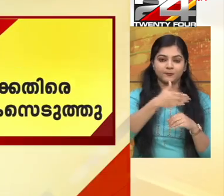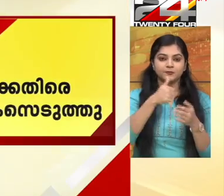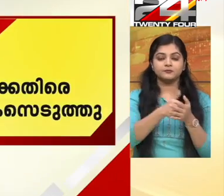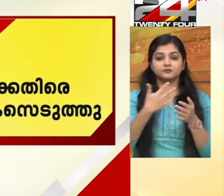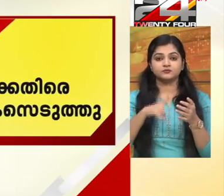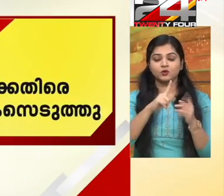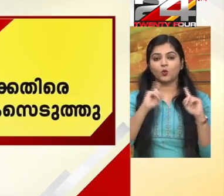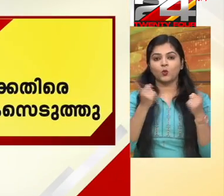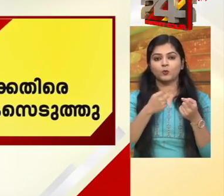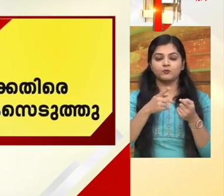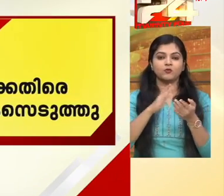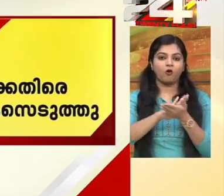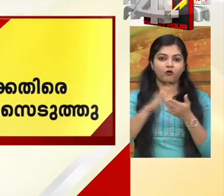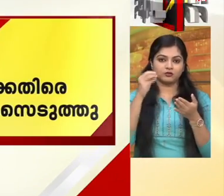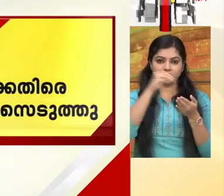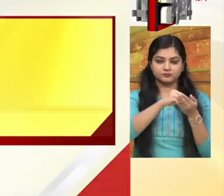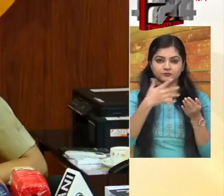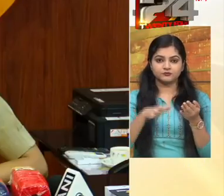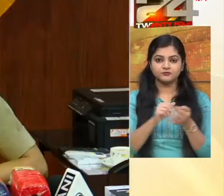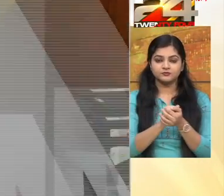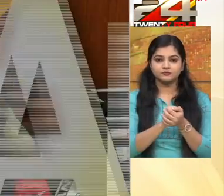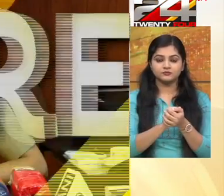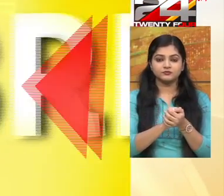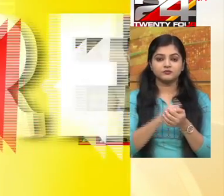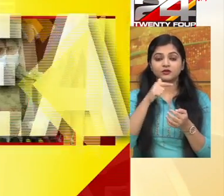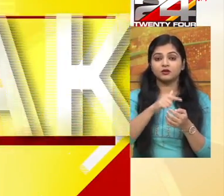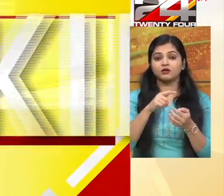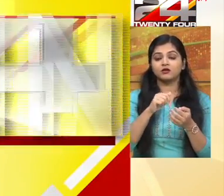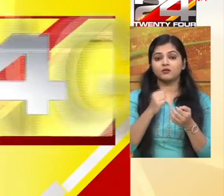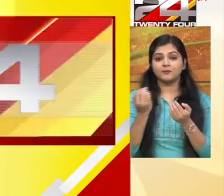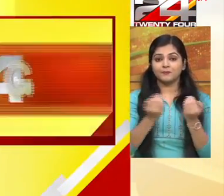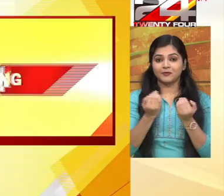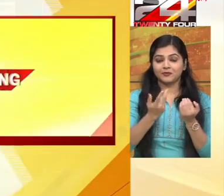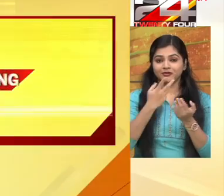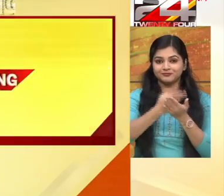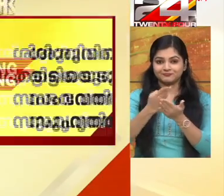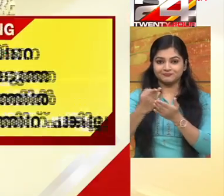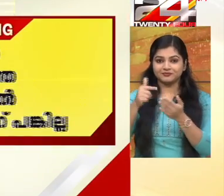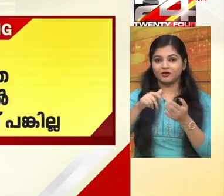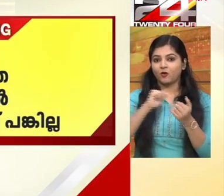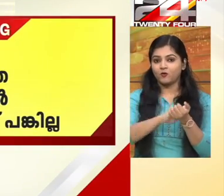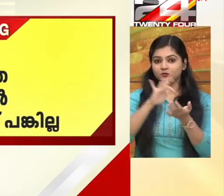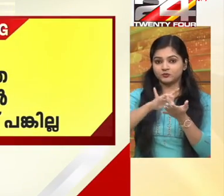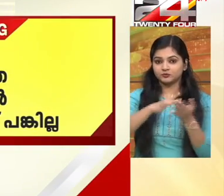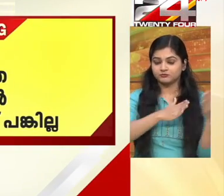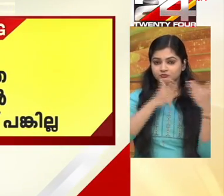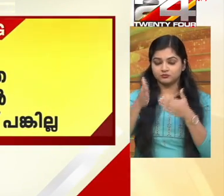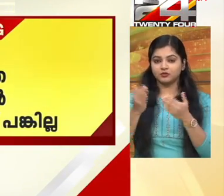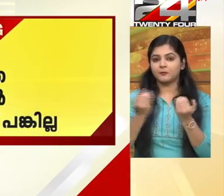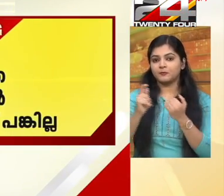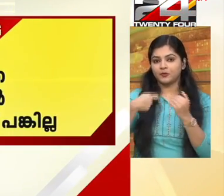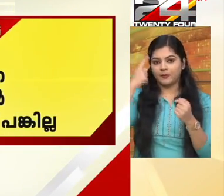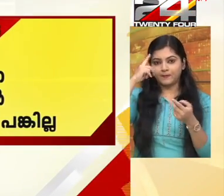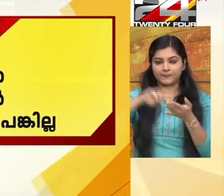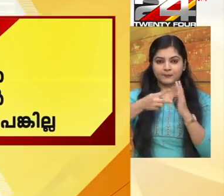ലോഡ്ജ്. പിന്നെ അവൾക്ക് ഏതൊരു ഈ ഇങ്ങനെ മെറ്റർണിറ്റി വാർഡിൽ പോയാൽ ഏതായാലും ഒരു കുട്ടി കിട്ടുമെന്ന ഒരു മനസ്സിലാക്കി അവൾ അവിടെ പോയി.